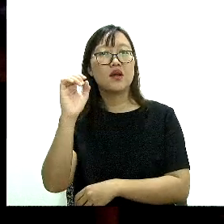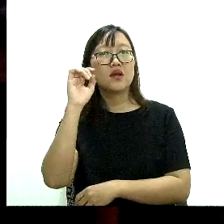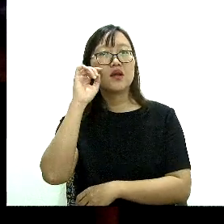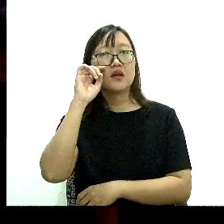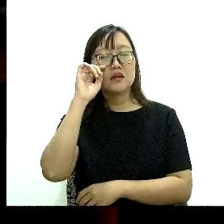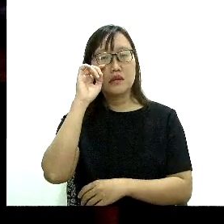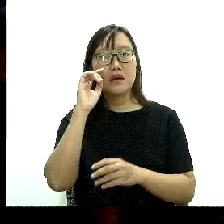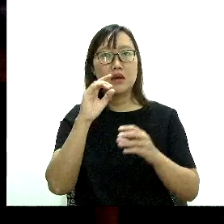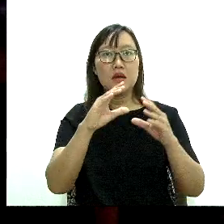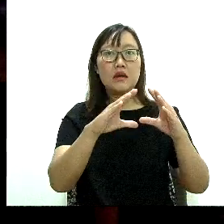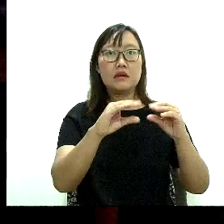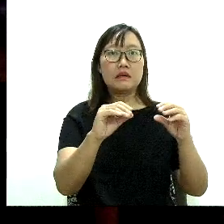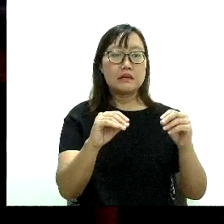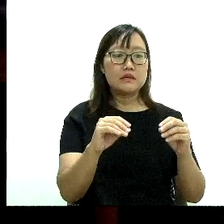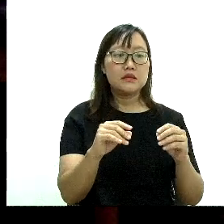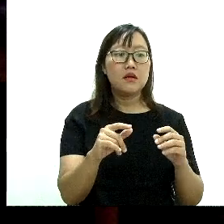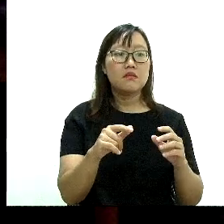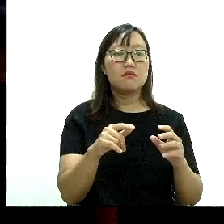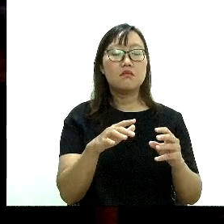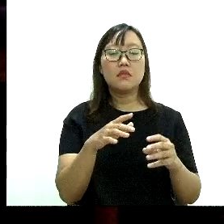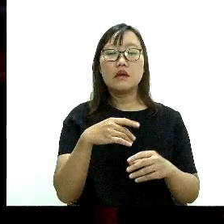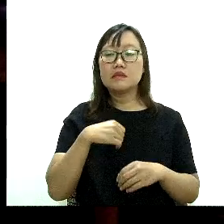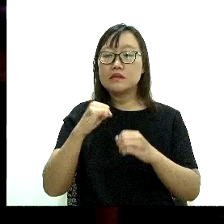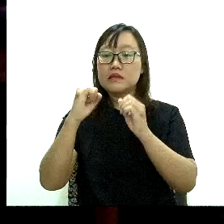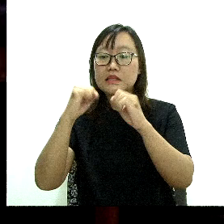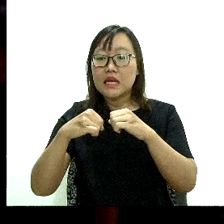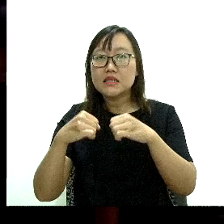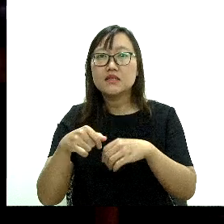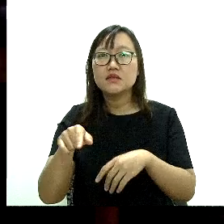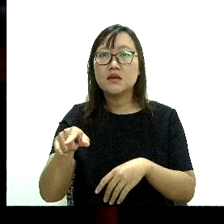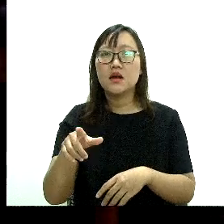tidak dijanjikan apapun oleh tuannya.